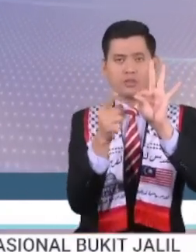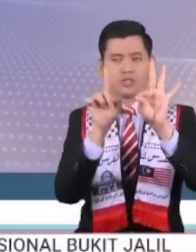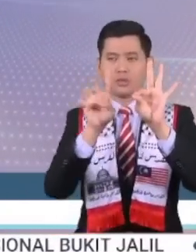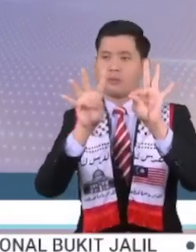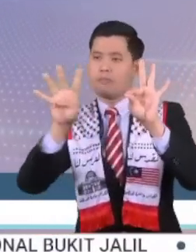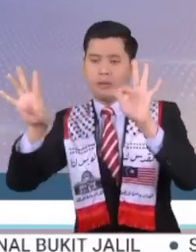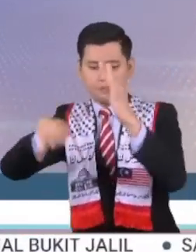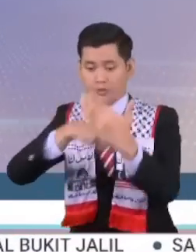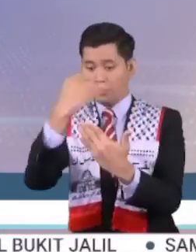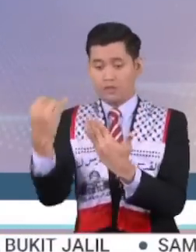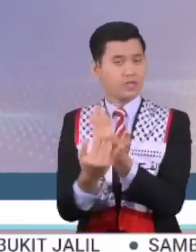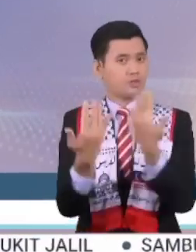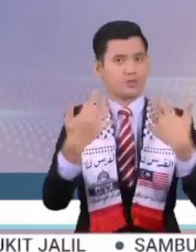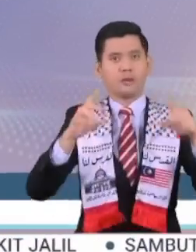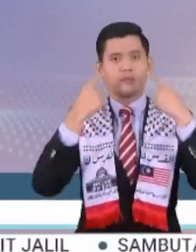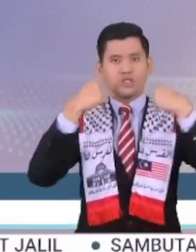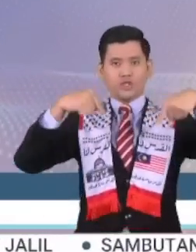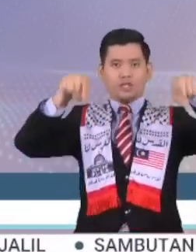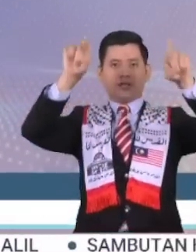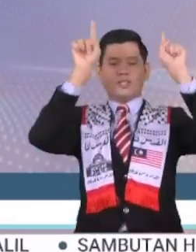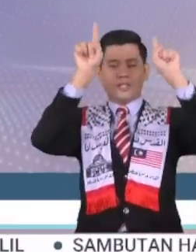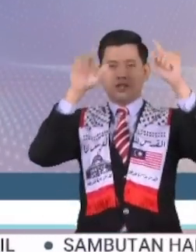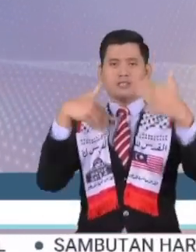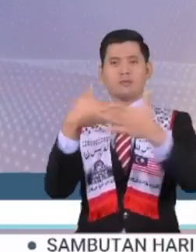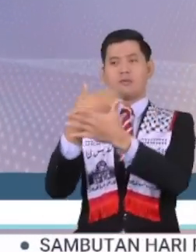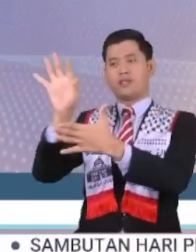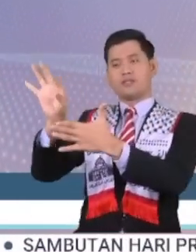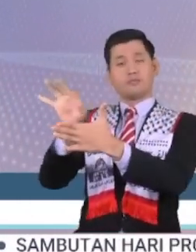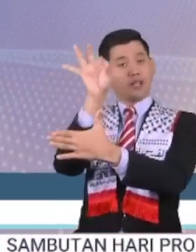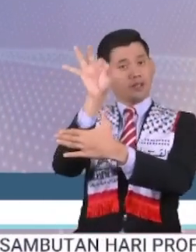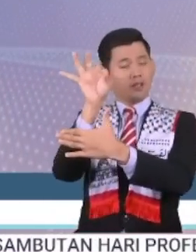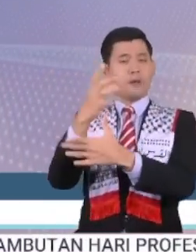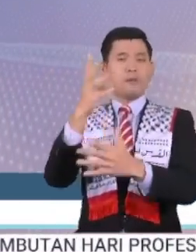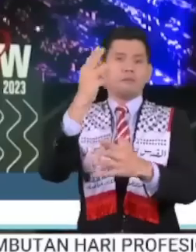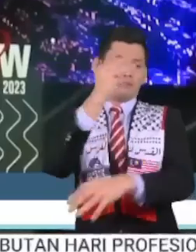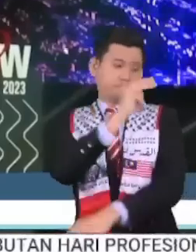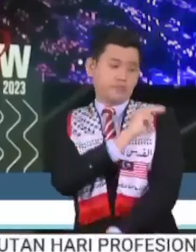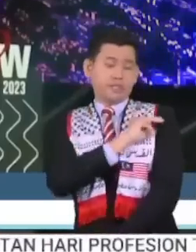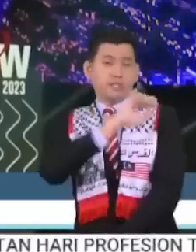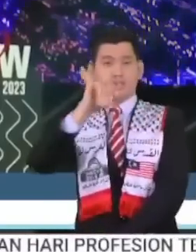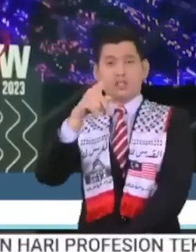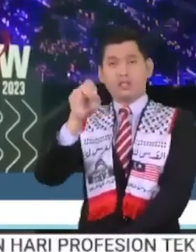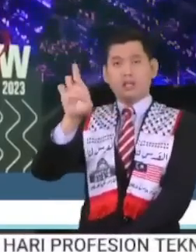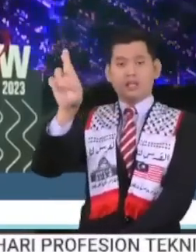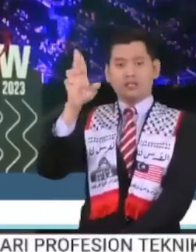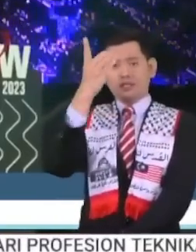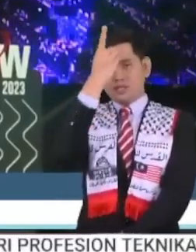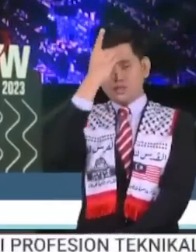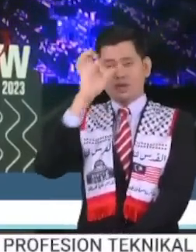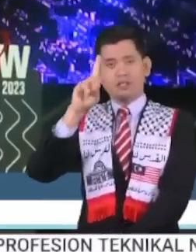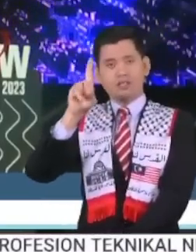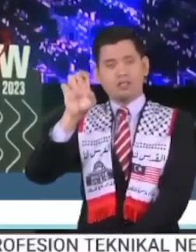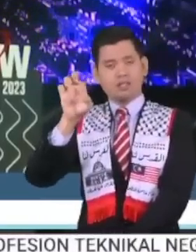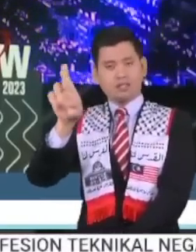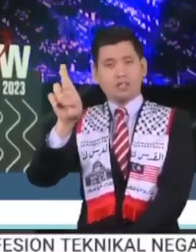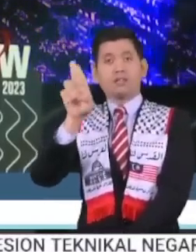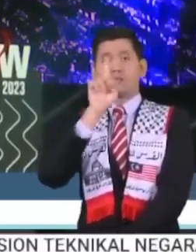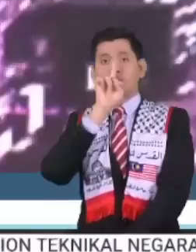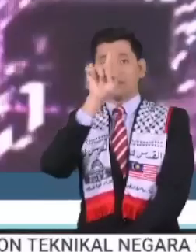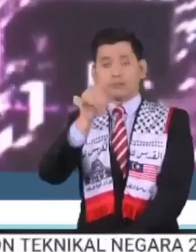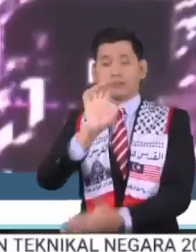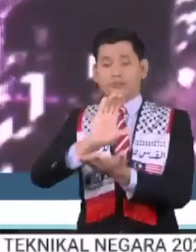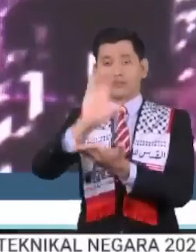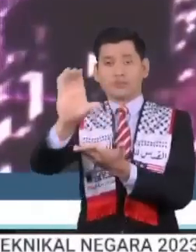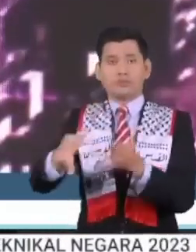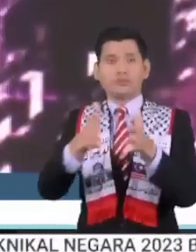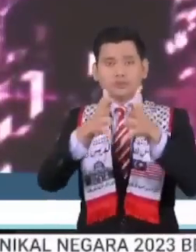9,144 projek berjaya dilaksanakan sehingga September lepas. Menteri Kerja Raya Dato' Sri Alexander Natalinghi memaklumkan ia melibatkan